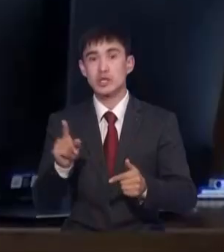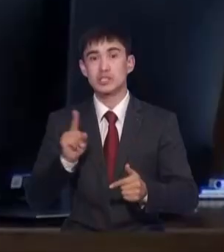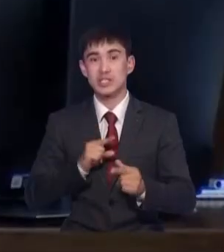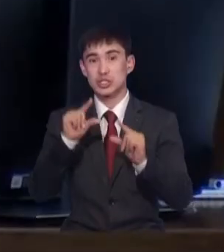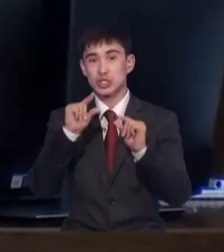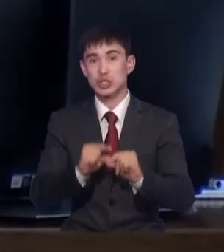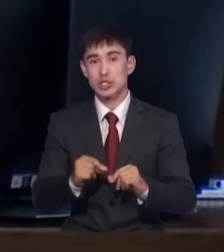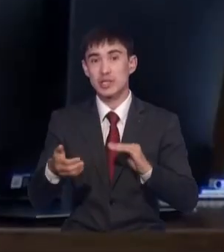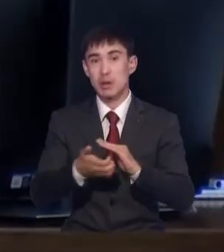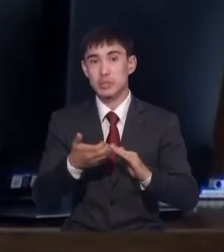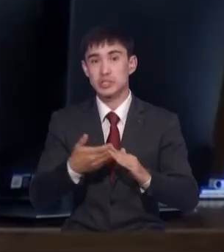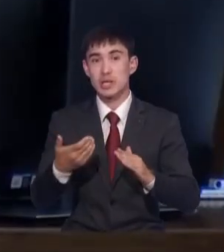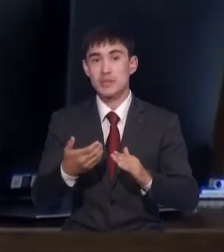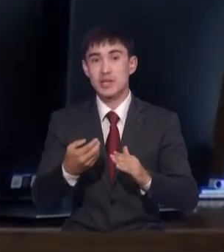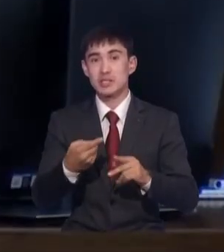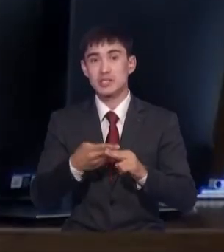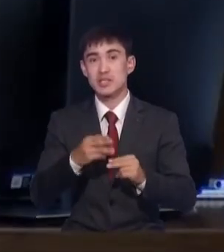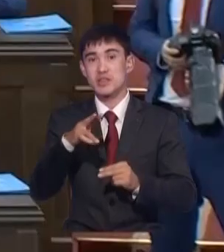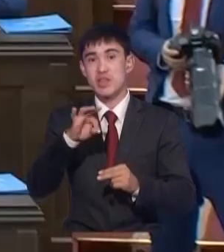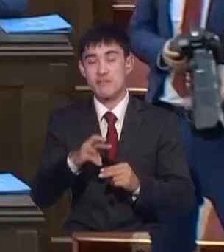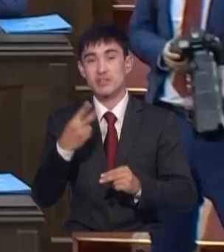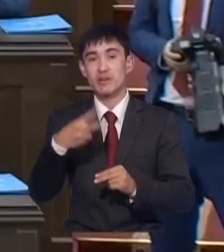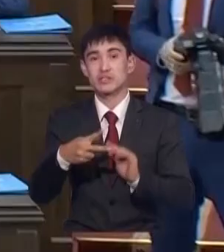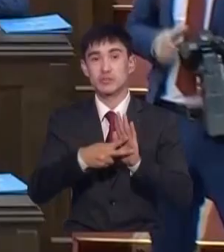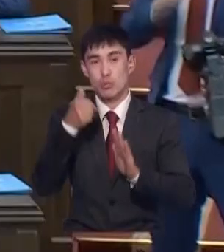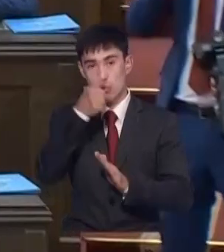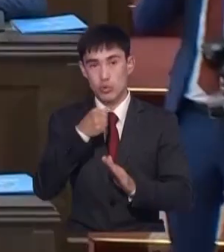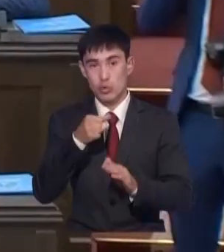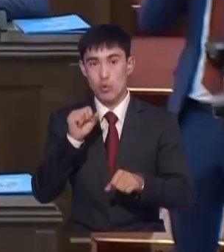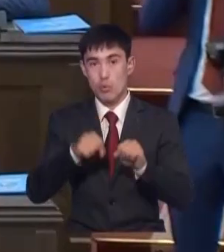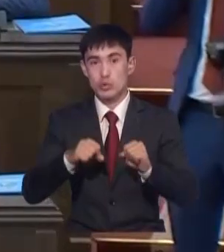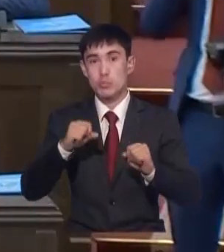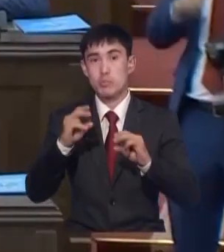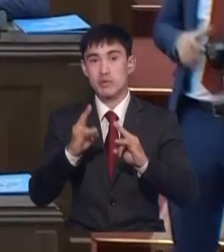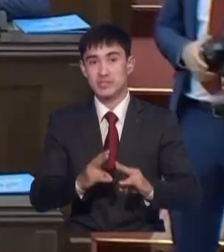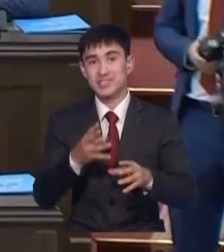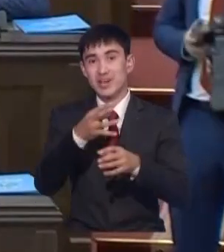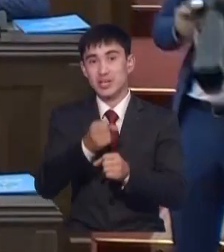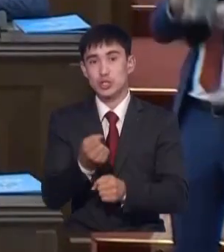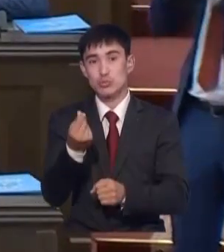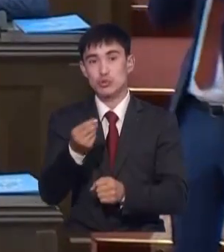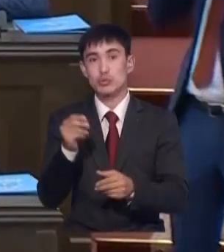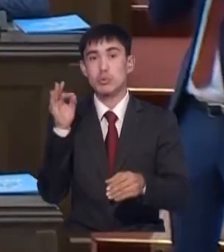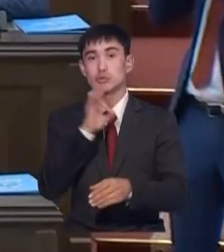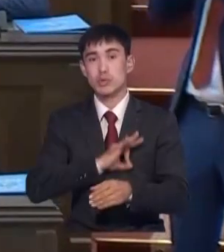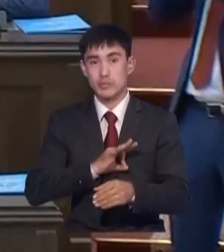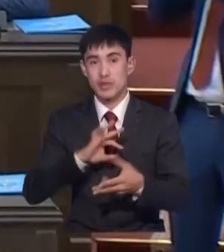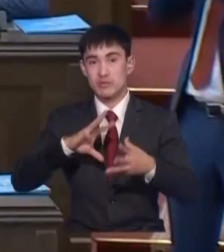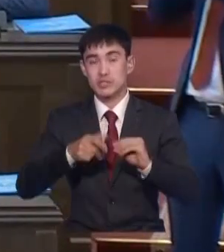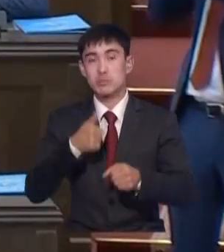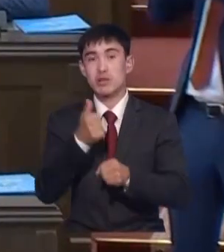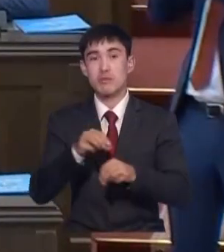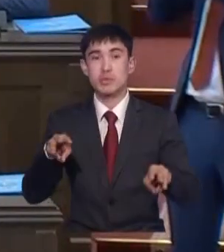ожидается снижение добычи полезных ископаемых и нефти к 2028 году, что может привести к сокращению бюджетных поступлений. В целом,